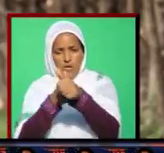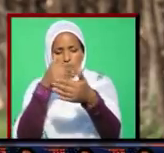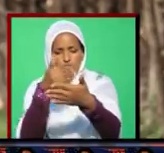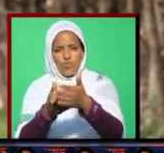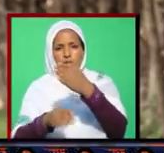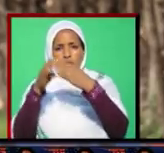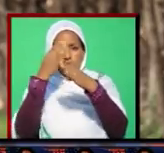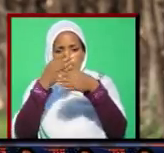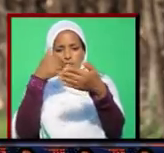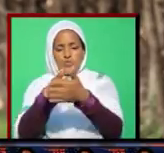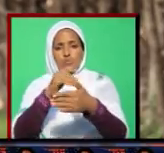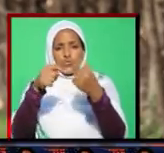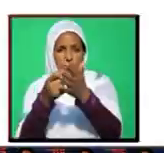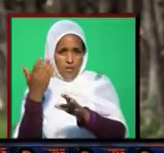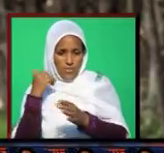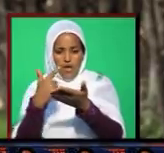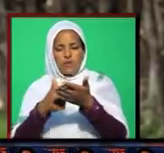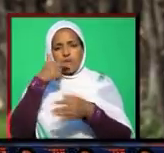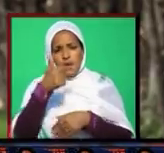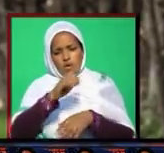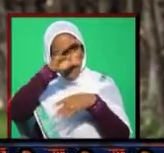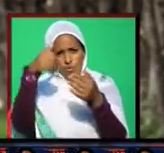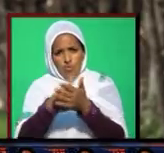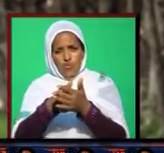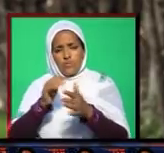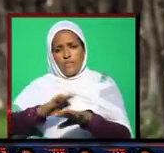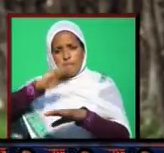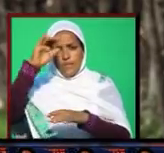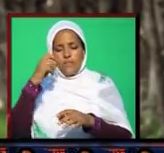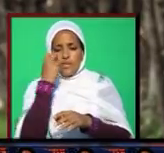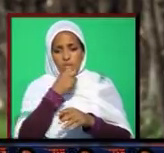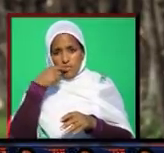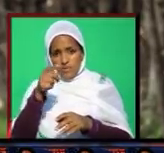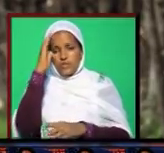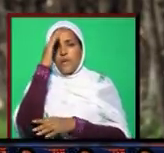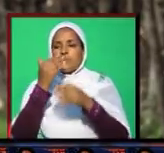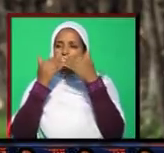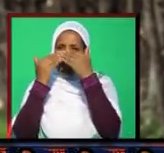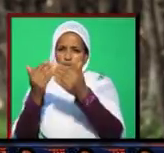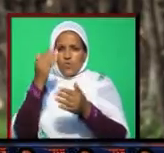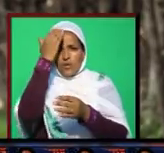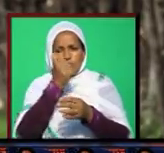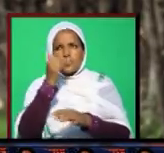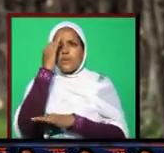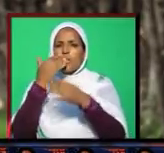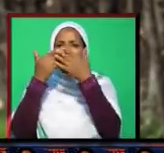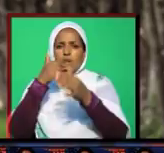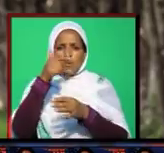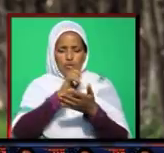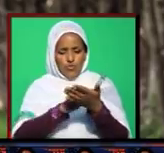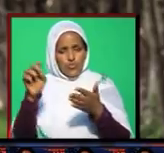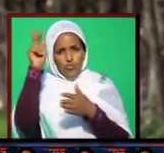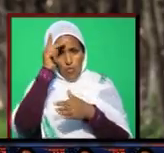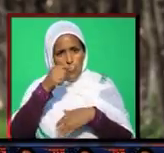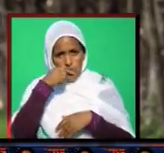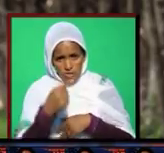ደረጃ ደርሶ ስለነበረ ያንን ይናገራል። ከሁላችሁ ይልቅ በልሳኖች እናገራለሁና እግዚአብሔርን አመሰግናለሁ። ለምንድን ነው እግዚአብሔርን አመሰግናለሁ ያለው ቅዱስ ጳውሎስ